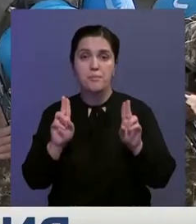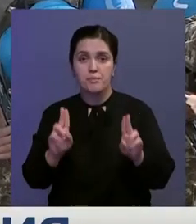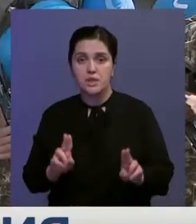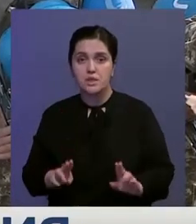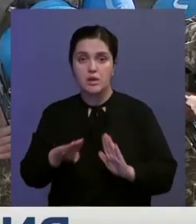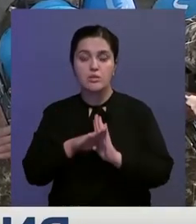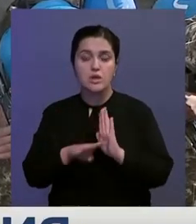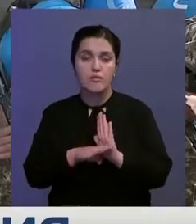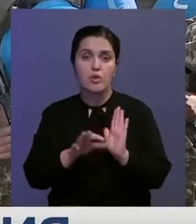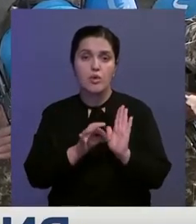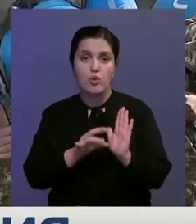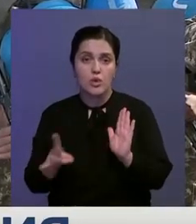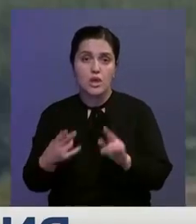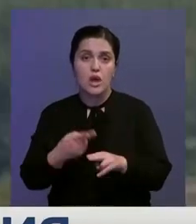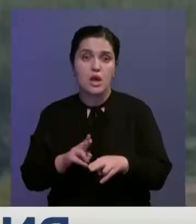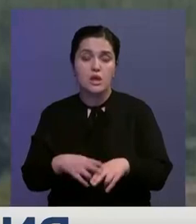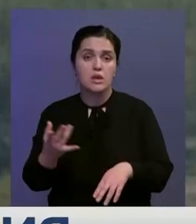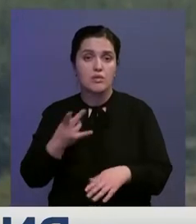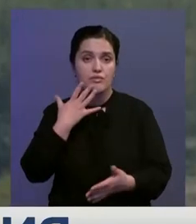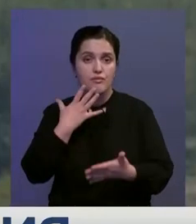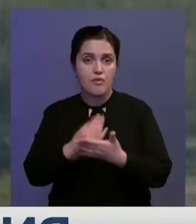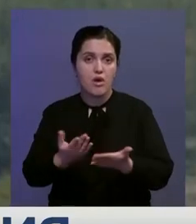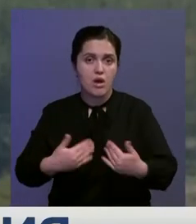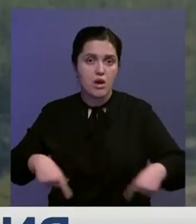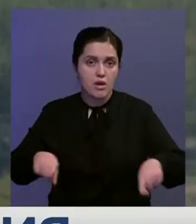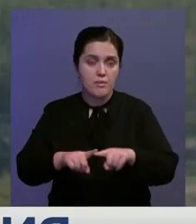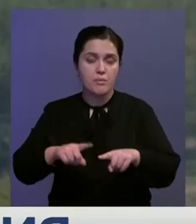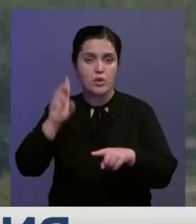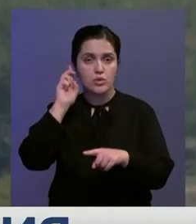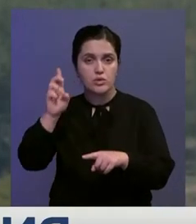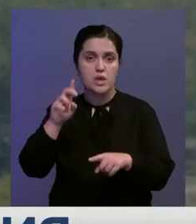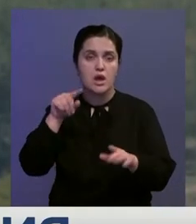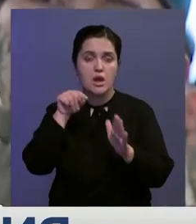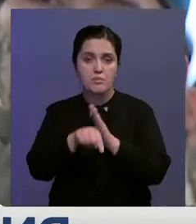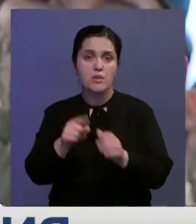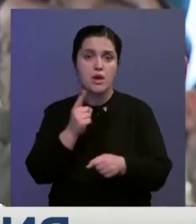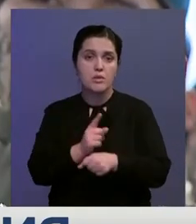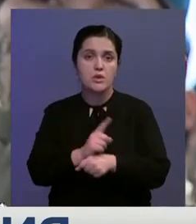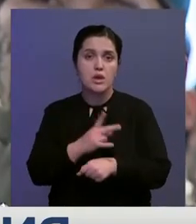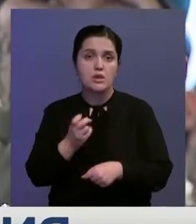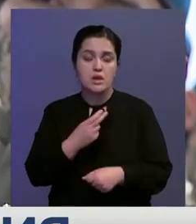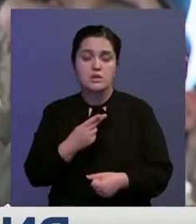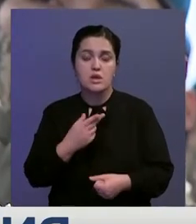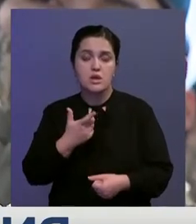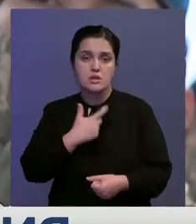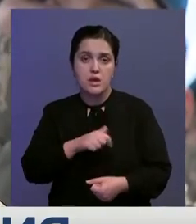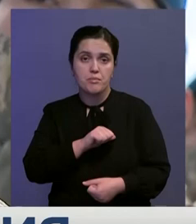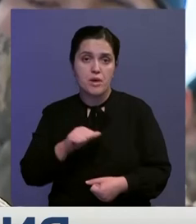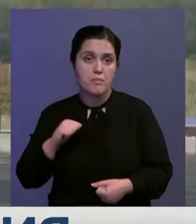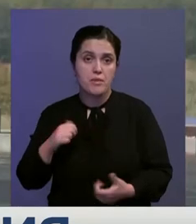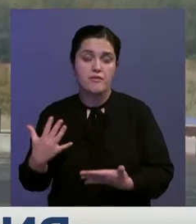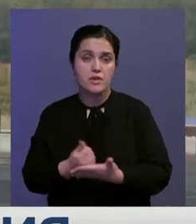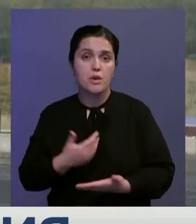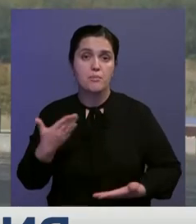Устава ООН. Это территориальная целостность государств и право нации на самоопределение. При выработке подходов